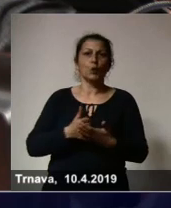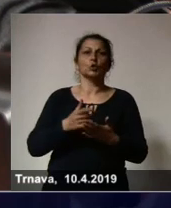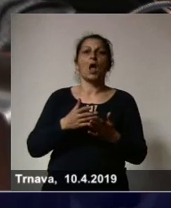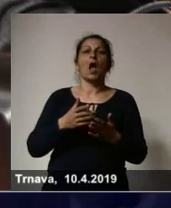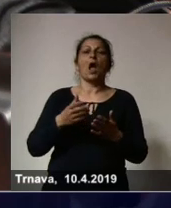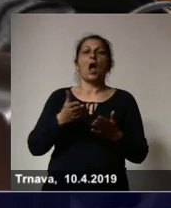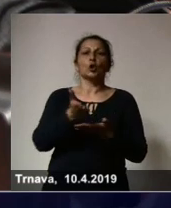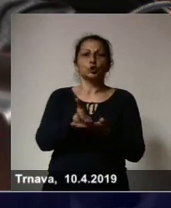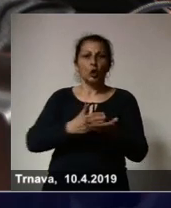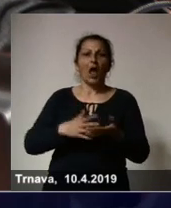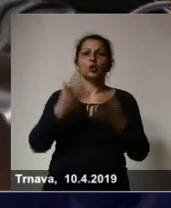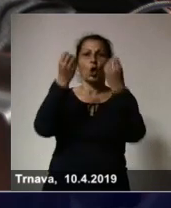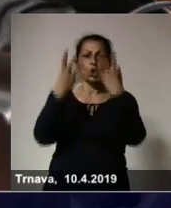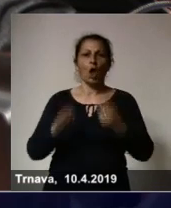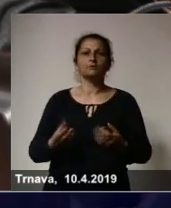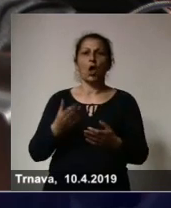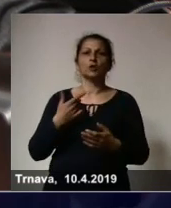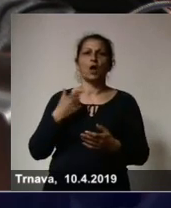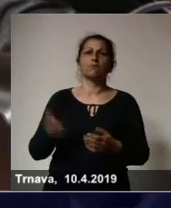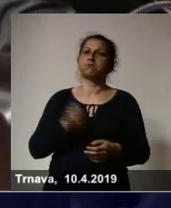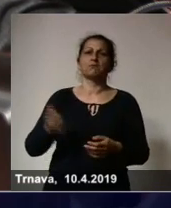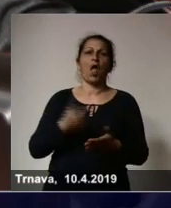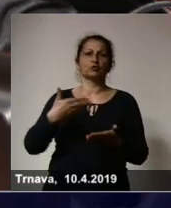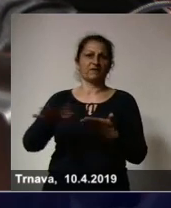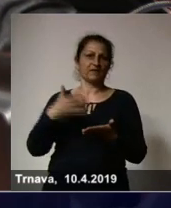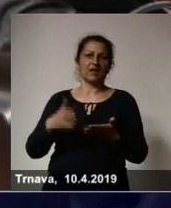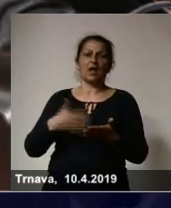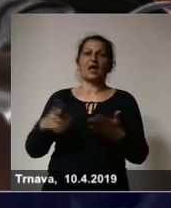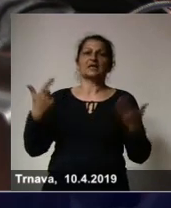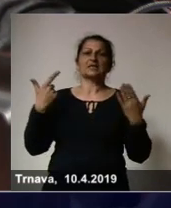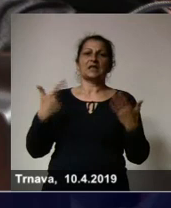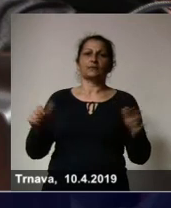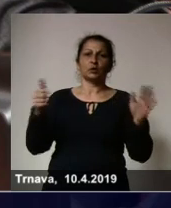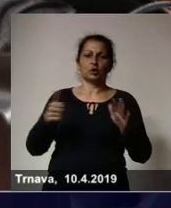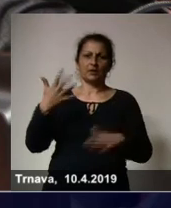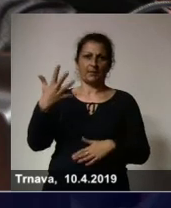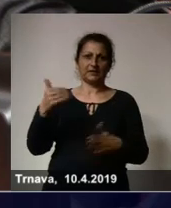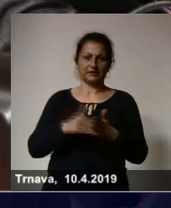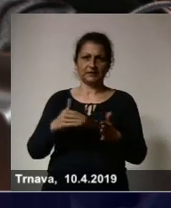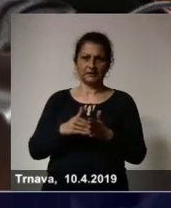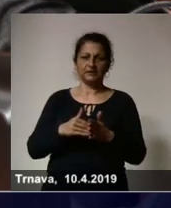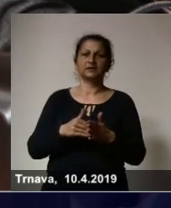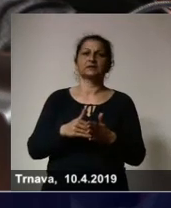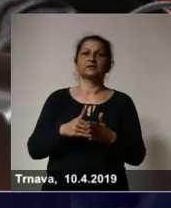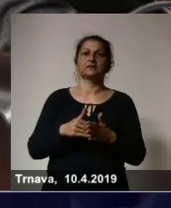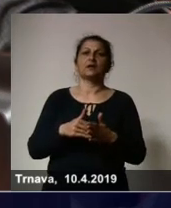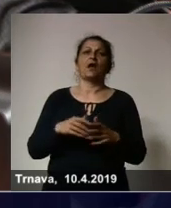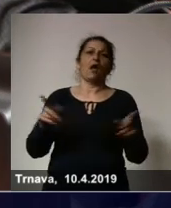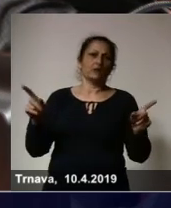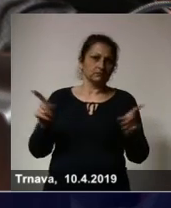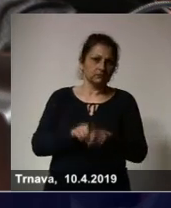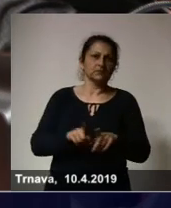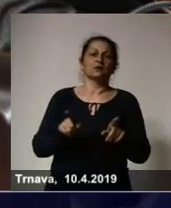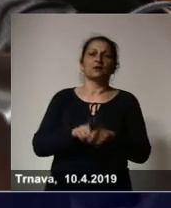zvýšenie rozpočtu bežných výdavkov vo výške 65 tisíc, a zároveň na základe VZN